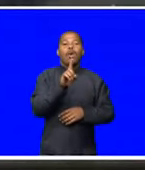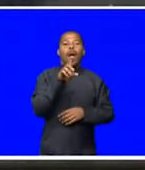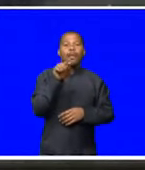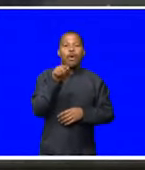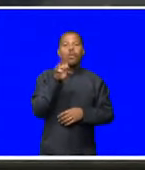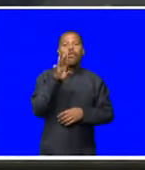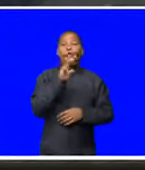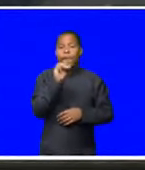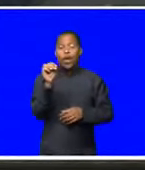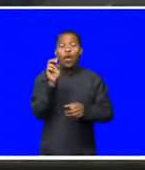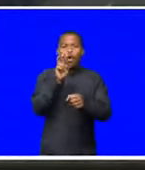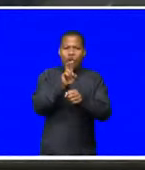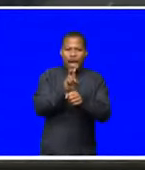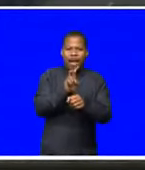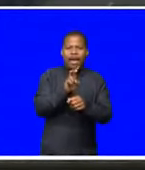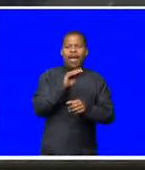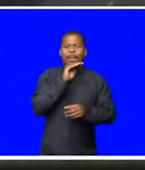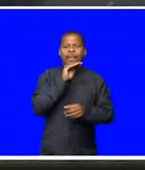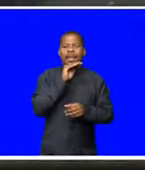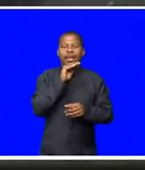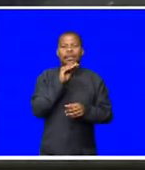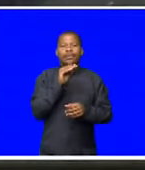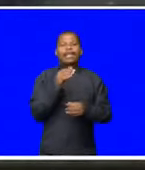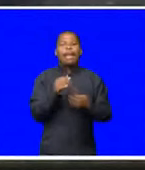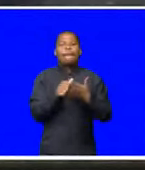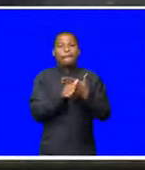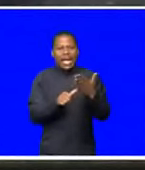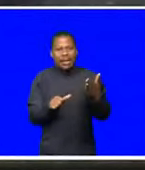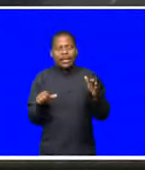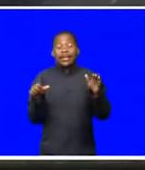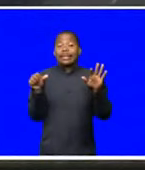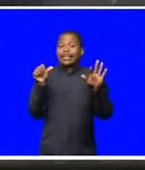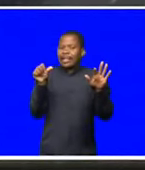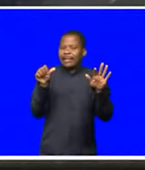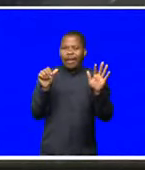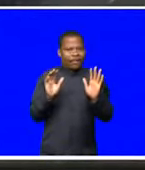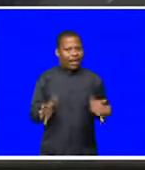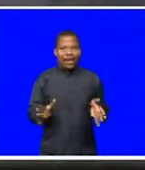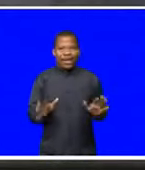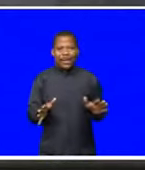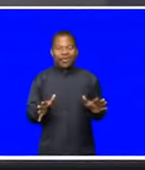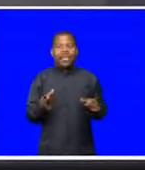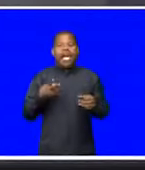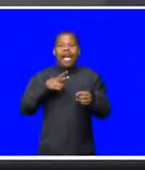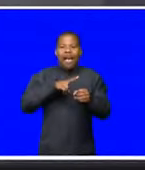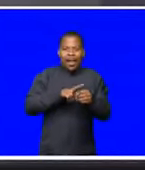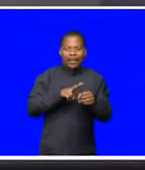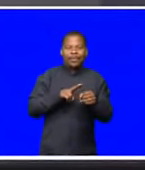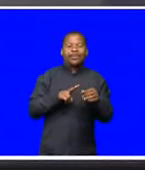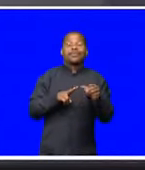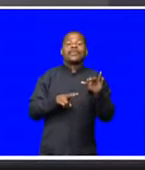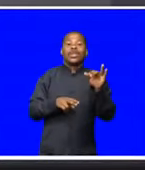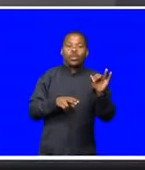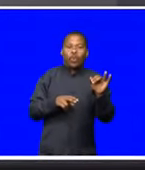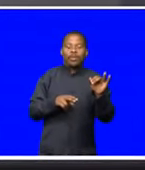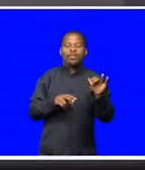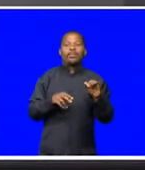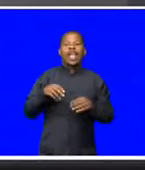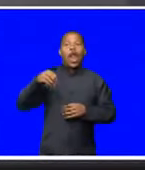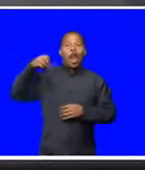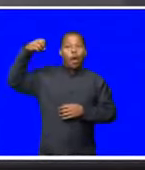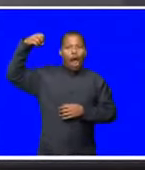million emalangeni ngesikhathi lesidi nyanga letisitfupha nje kuphela lenye indzaba